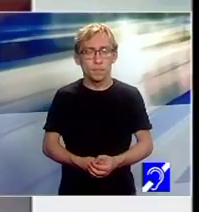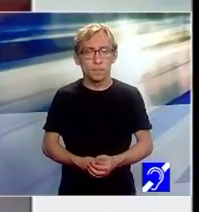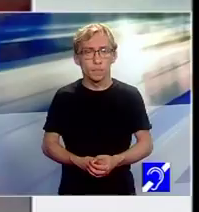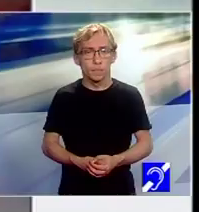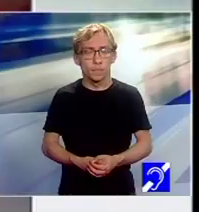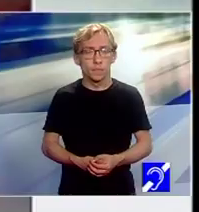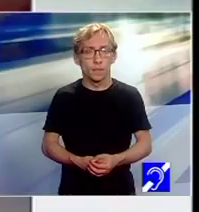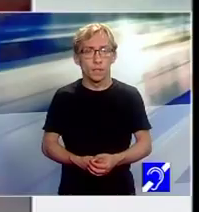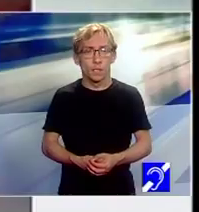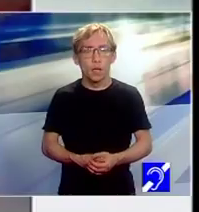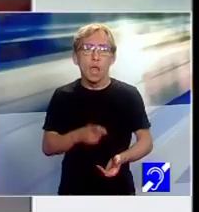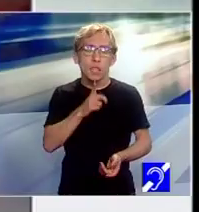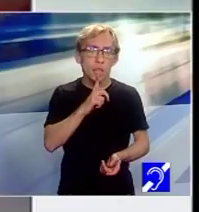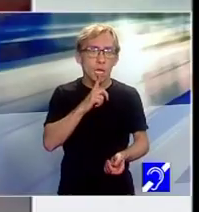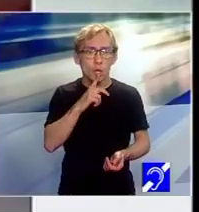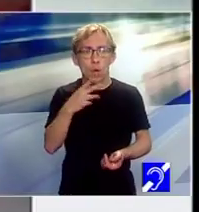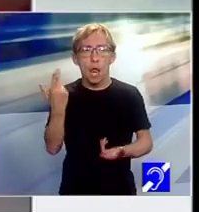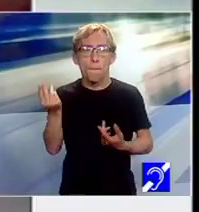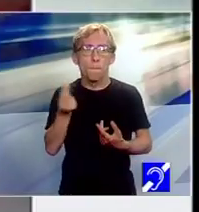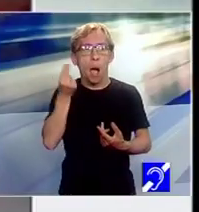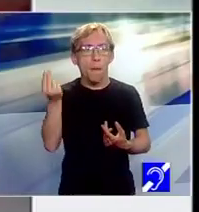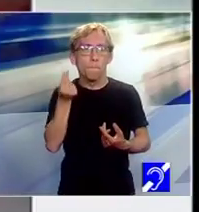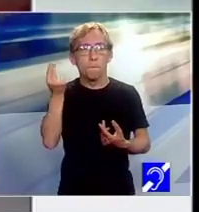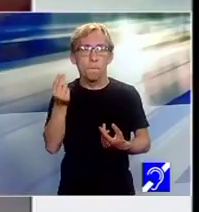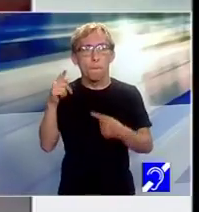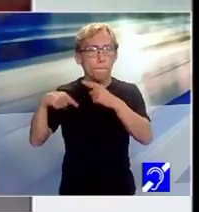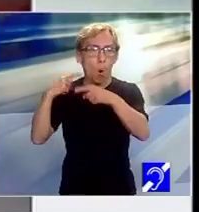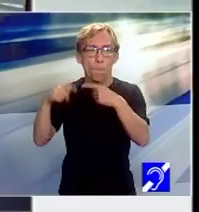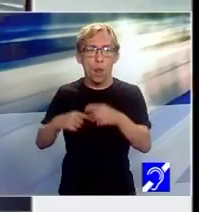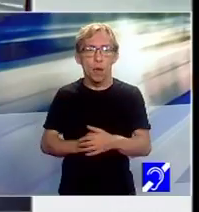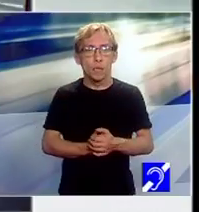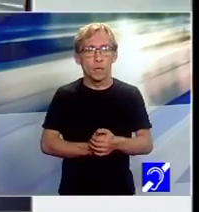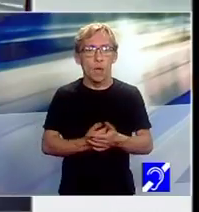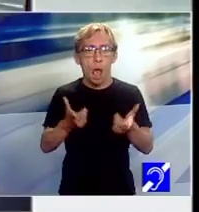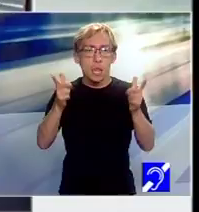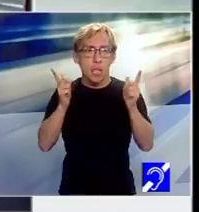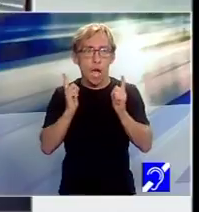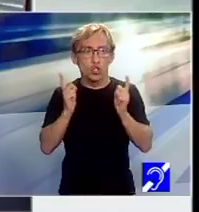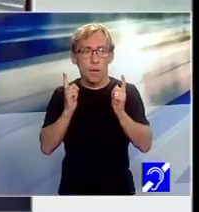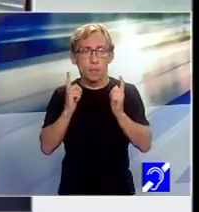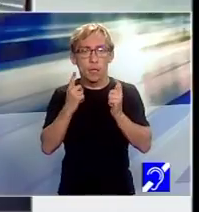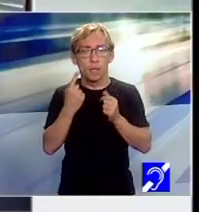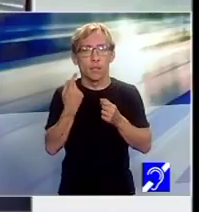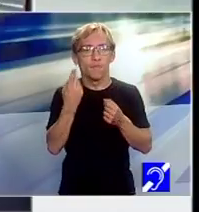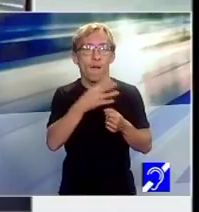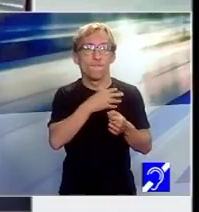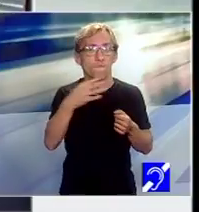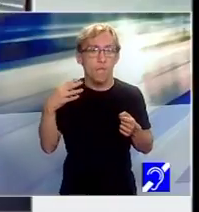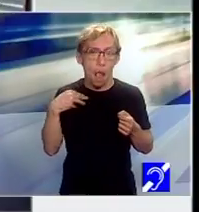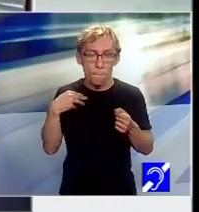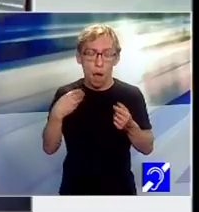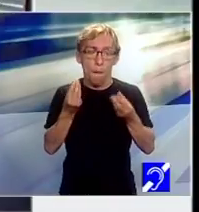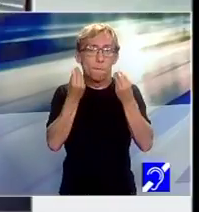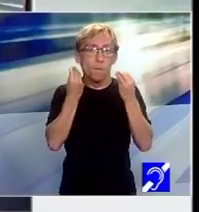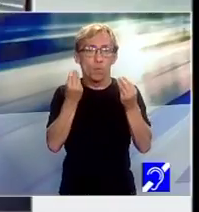Partiturile foarte populare. Da, exact. Noi ne așteptăm ca, în primul rând, să fie vreme bună sâmbătă.